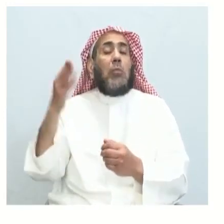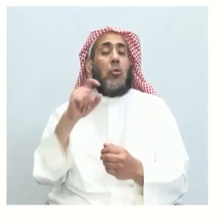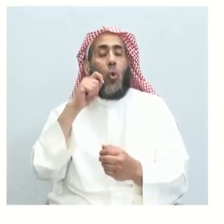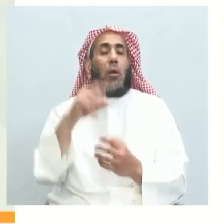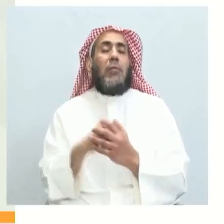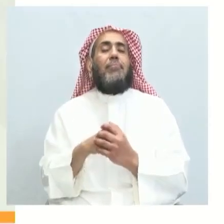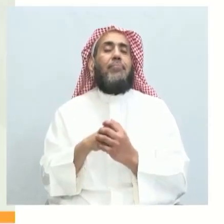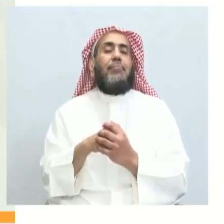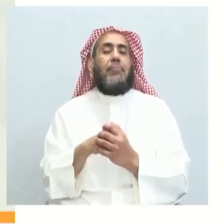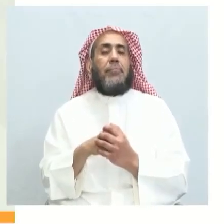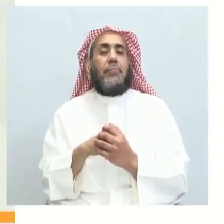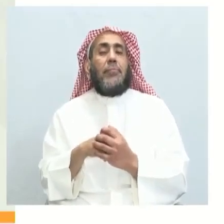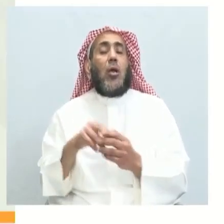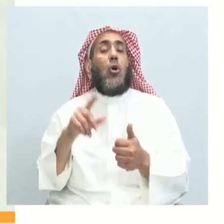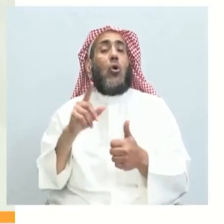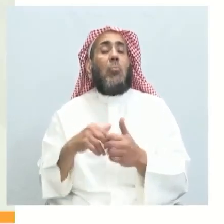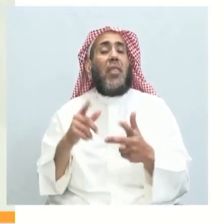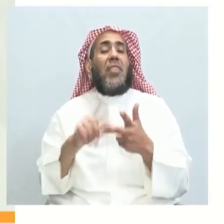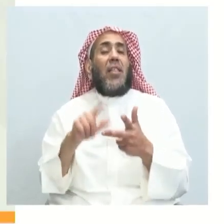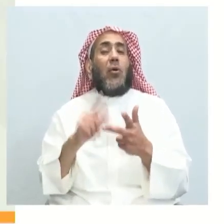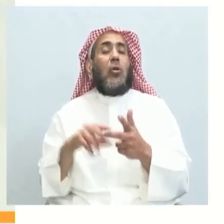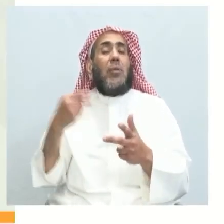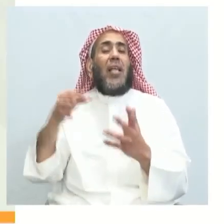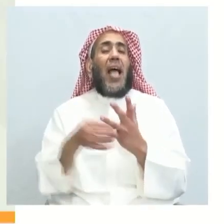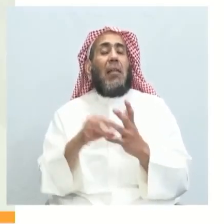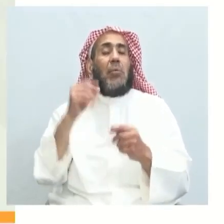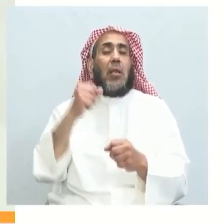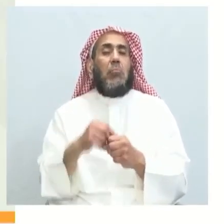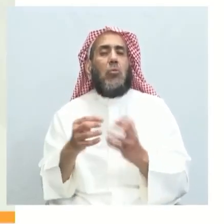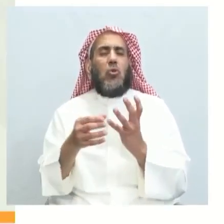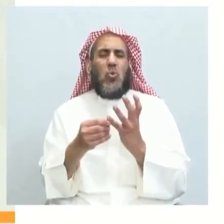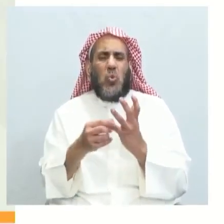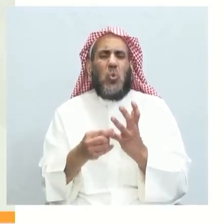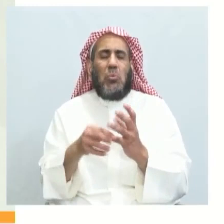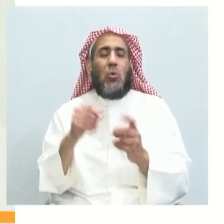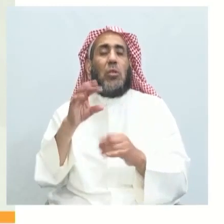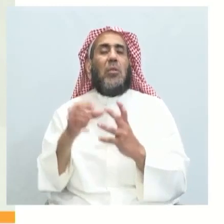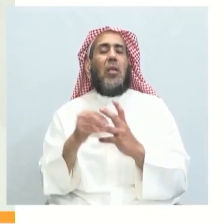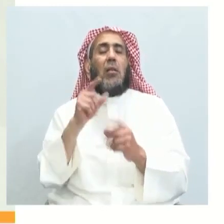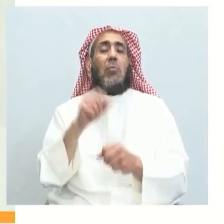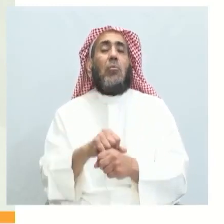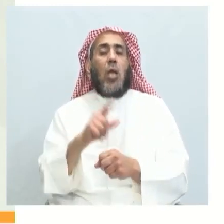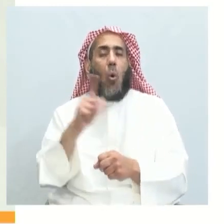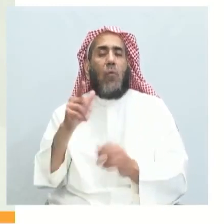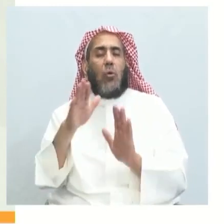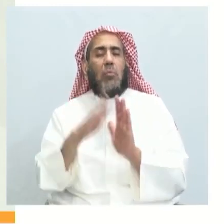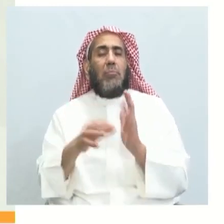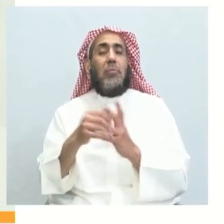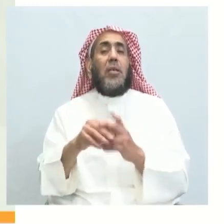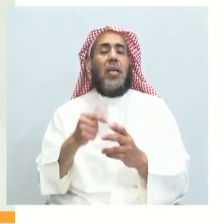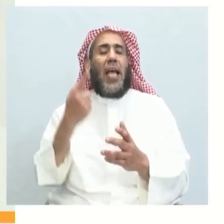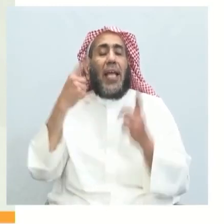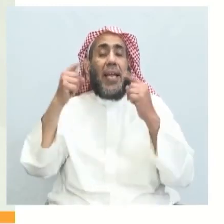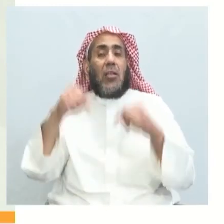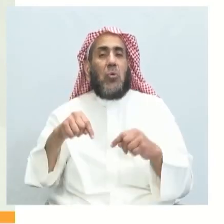الله عنه الخطبه الثالثه خطبه علي بن ابي طالب وايضا جزء من خطبه علي بن ابي طالب رضي الله عنه يقول ان